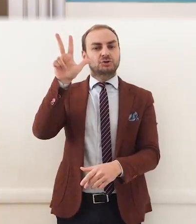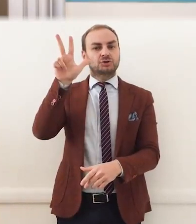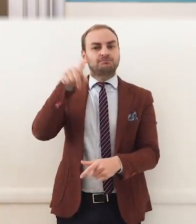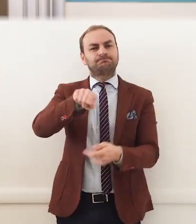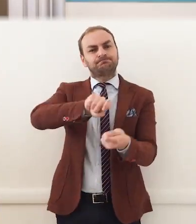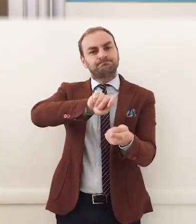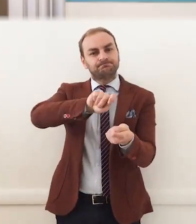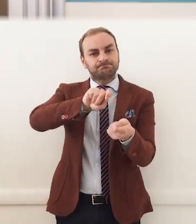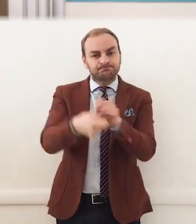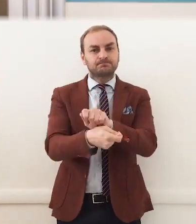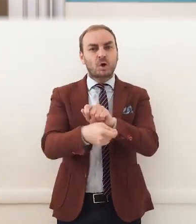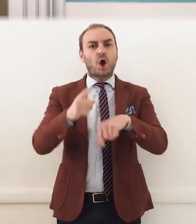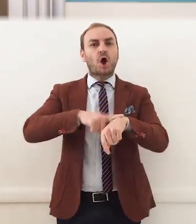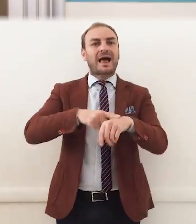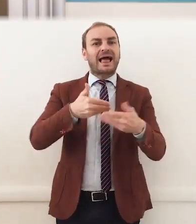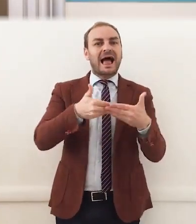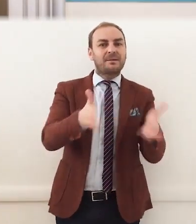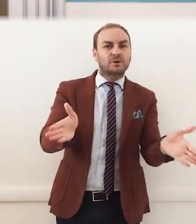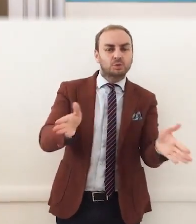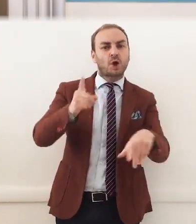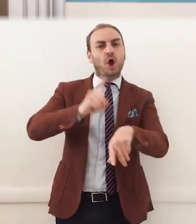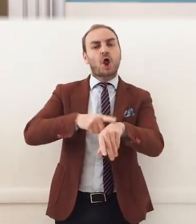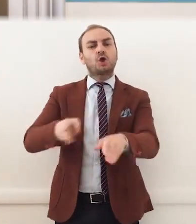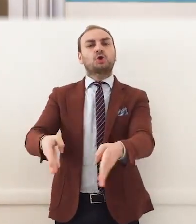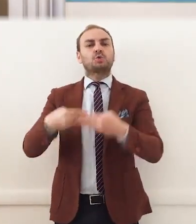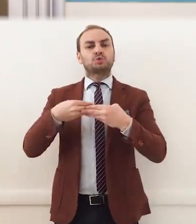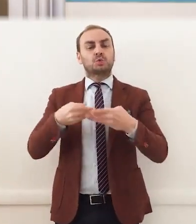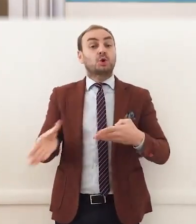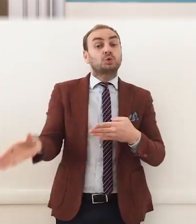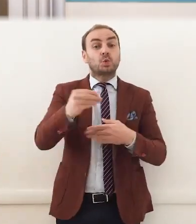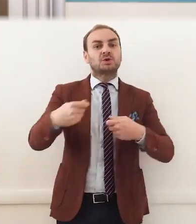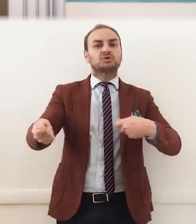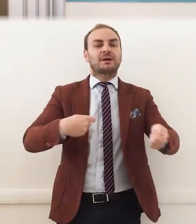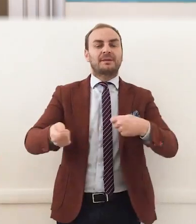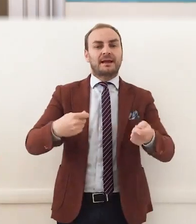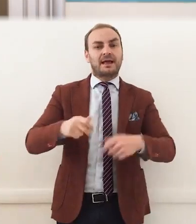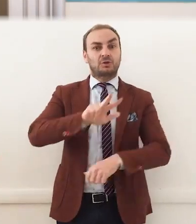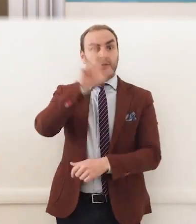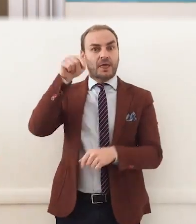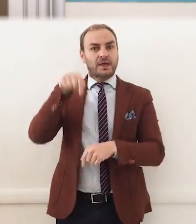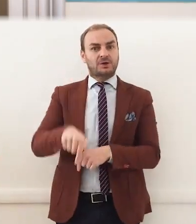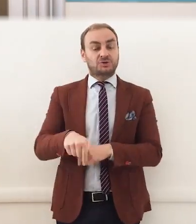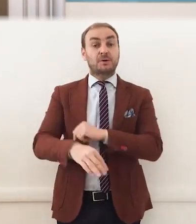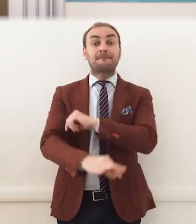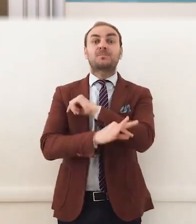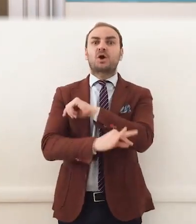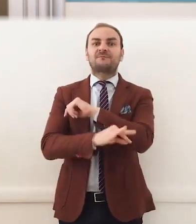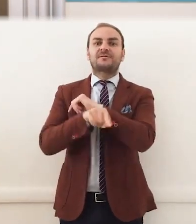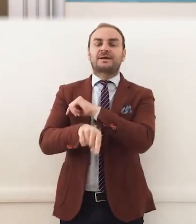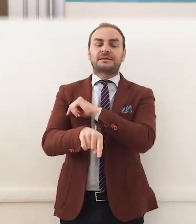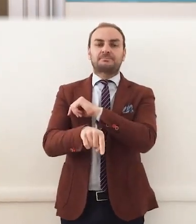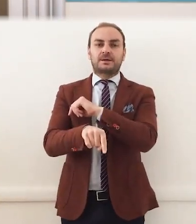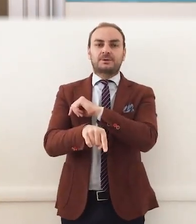rimodulare gli orari di apertura e chiusura degli esercizi commerciali è un provvedimento preso